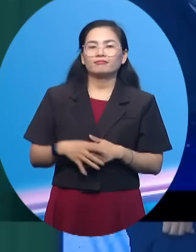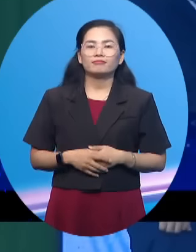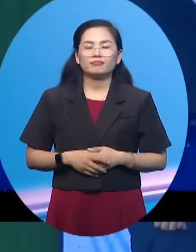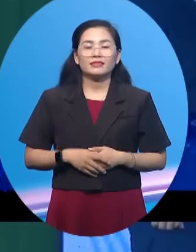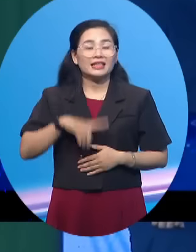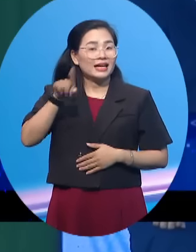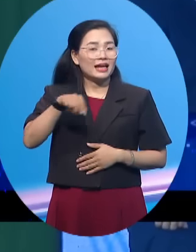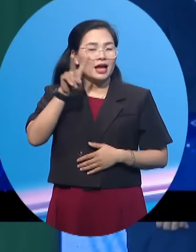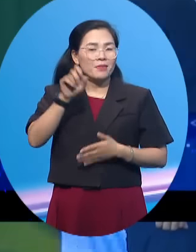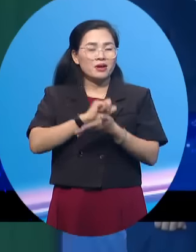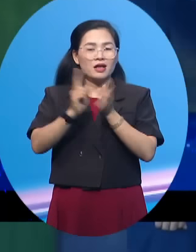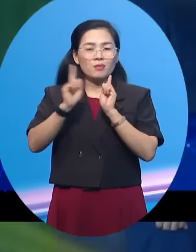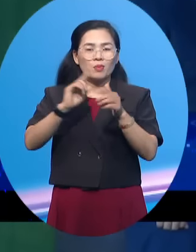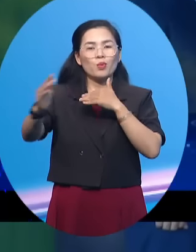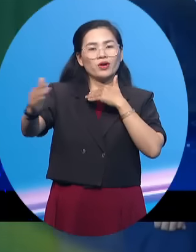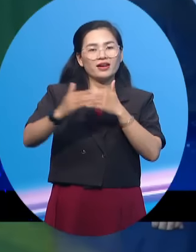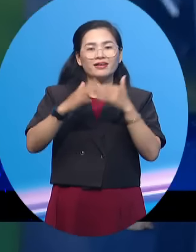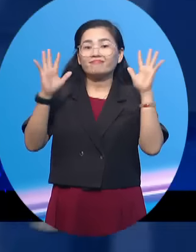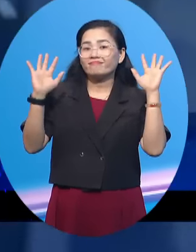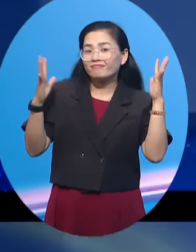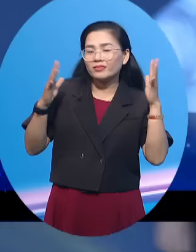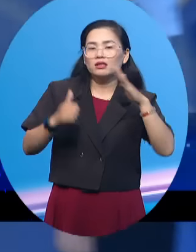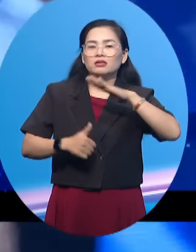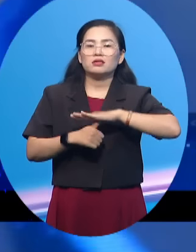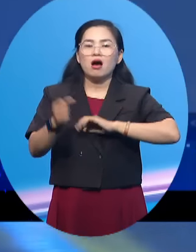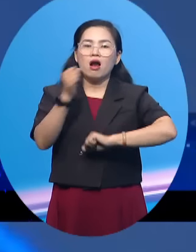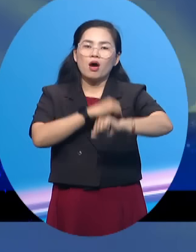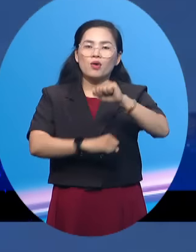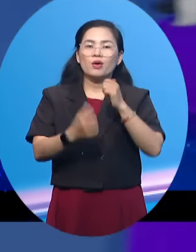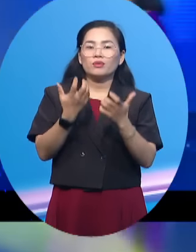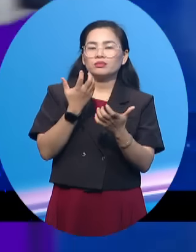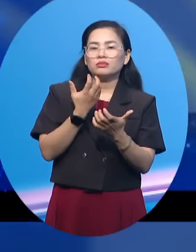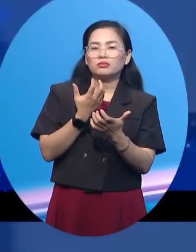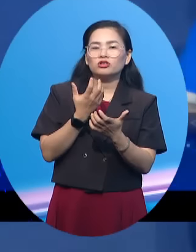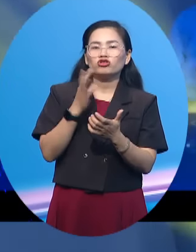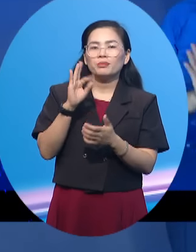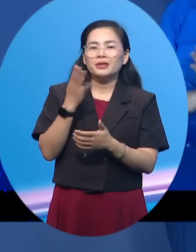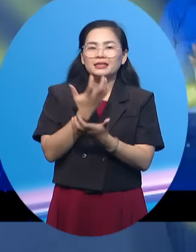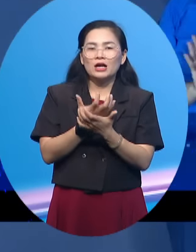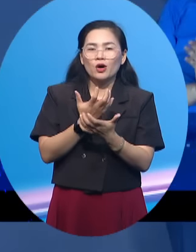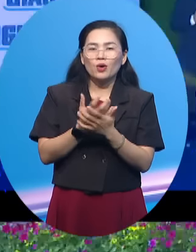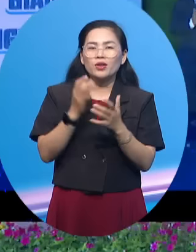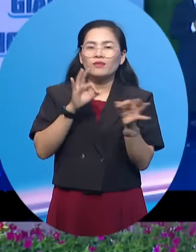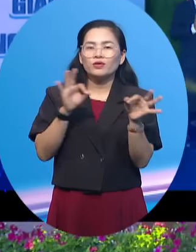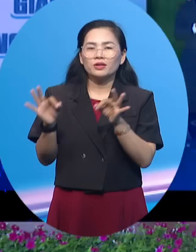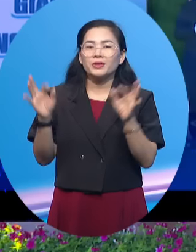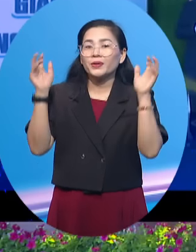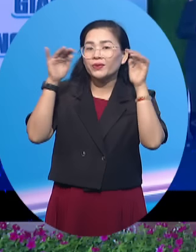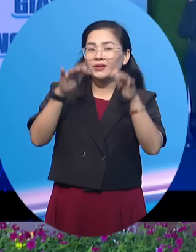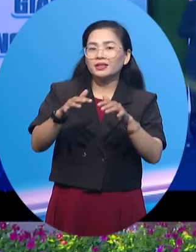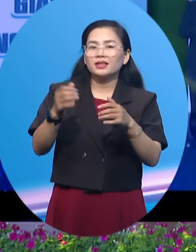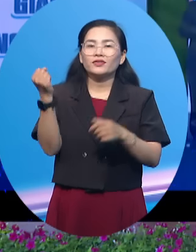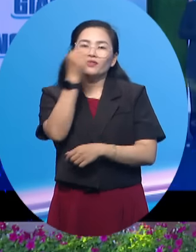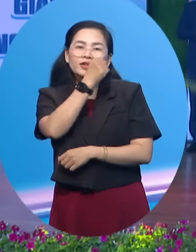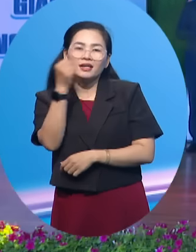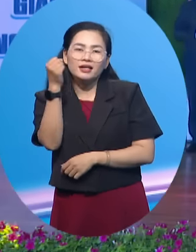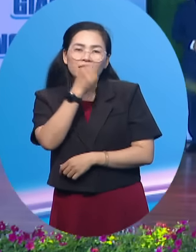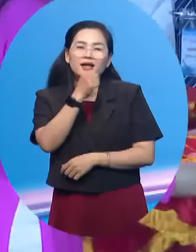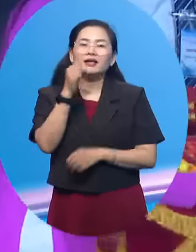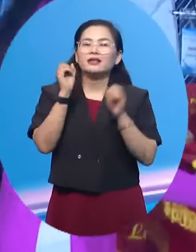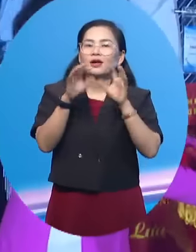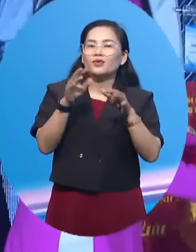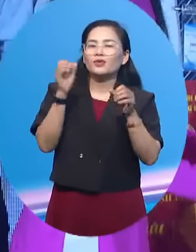Chào mừng Ngày Nhà giáo Việt Nam 20 tháng 11, Sở Lao động Thương binh và Xã hội Thành phố Hồ Chí Minh đã tổ chức hội diễn văn nghệ giáo dục nghề nghiệp cấp thành phố lần